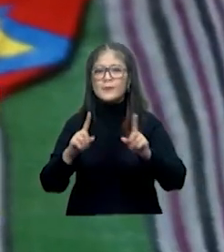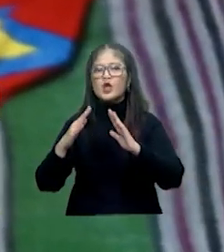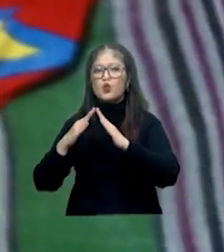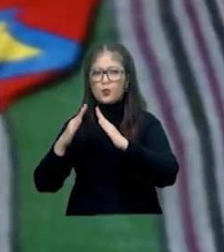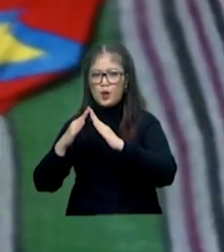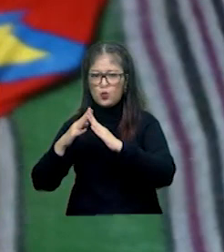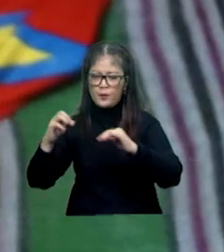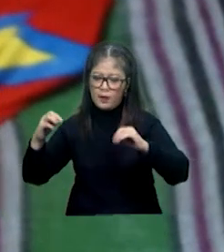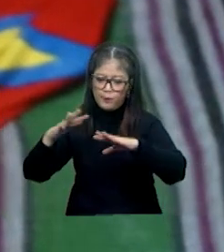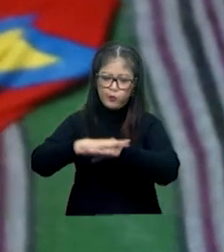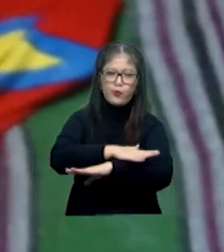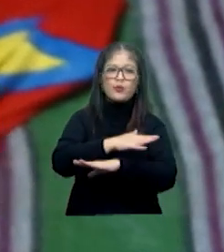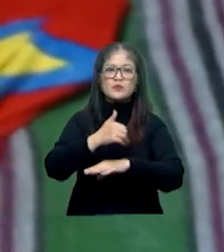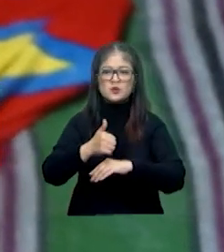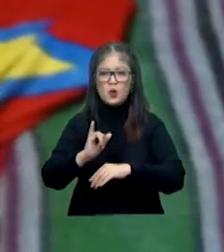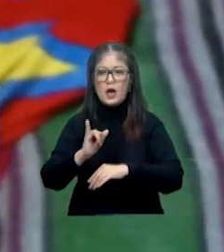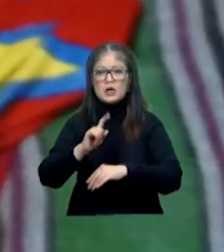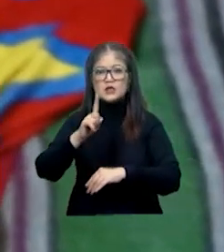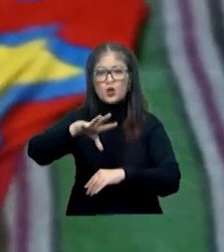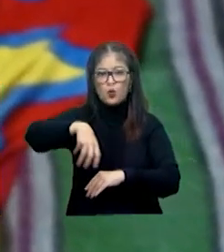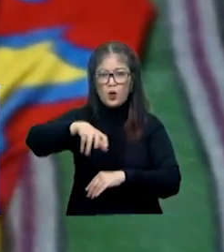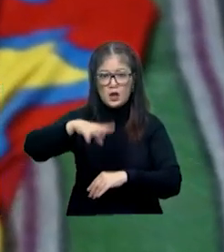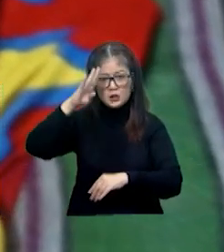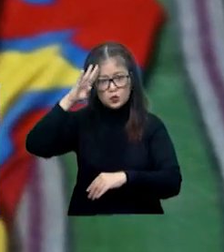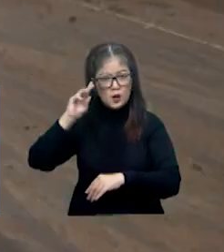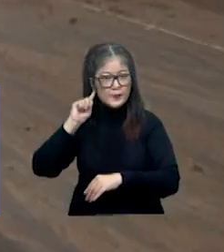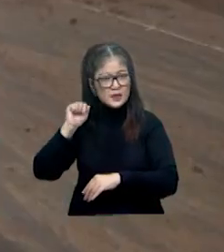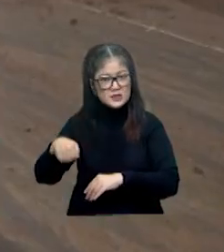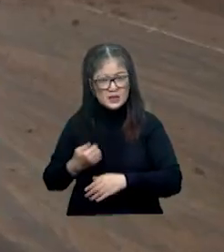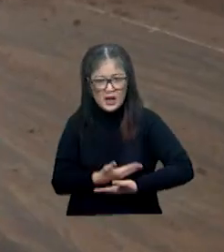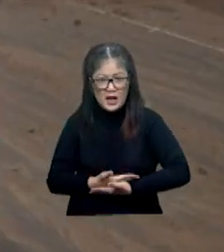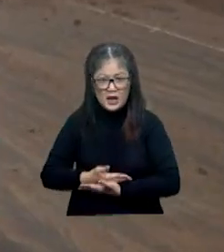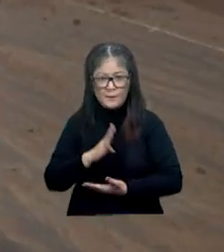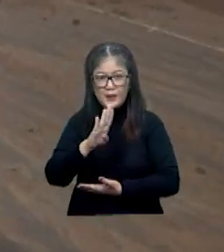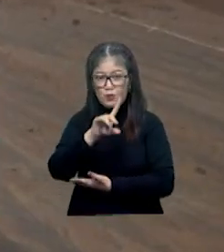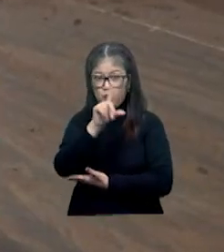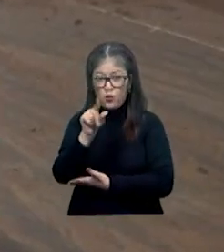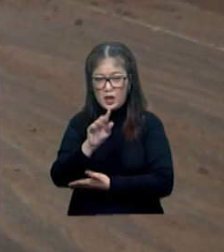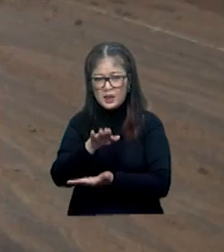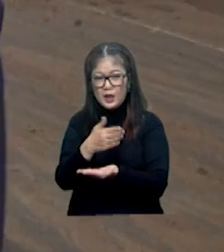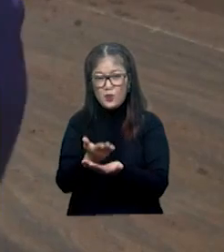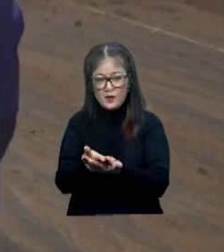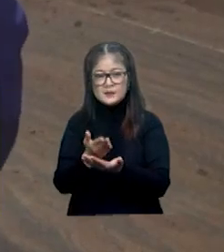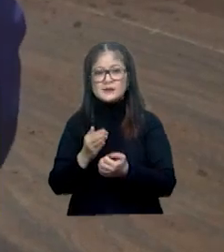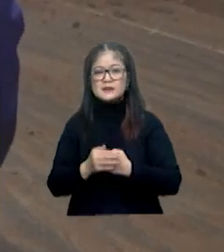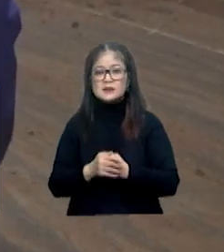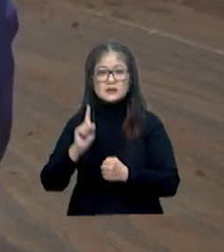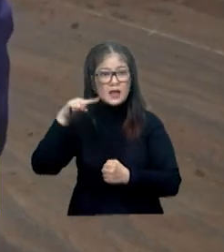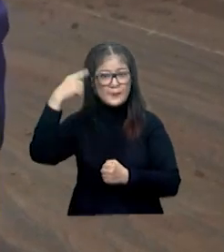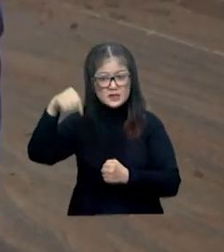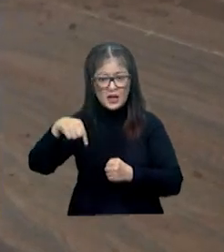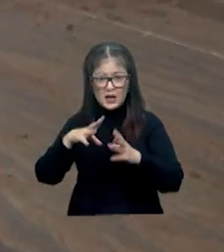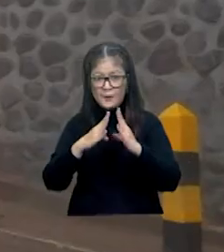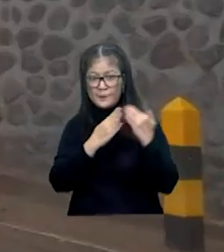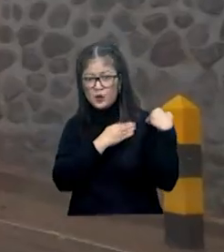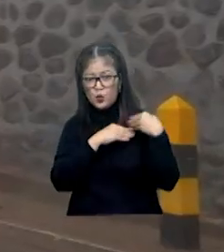pasangan suami istri dan bayinya yang masih berusia 4 bulan. Saat ini petugas masih mendata warga yang terdampak bencana tanah longsor.